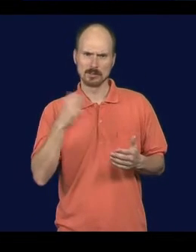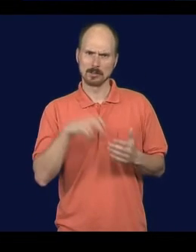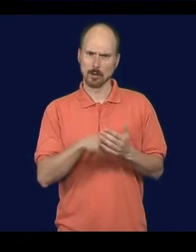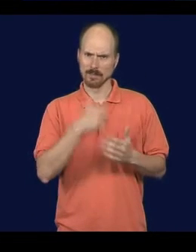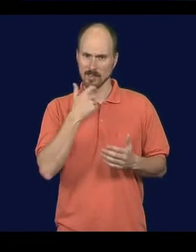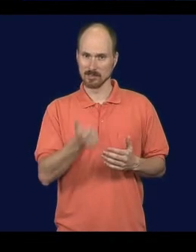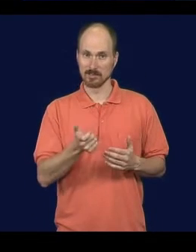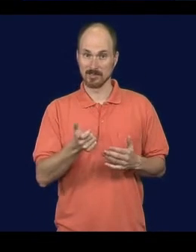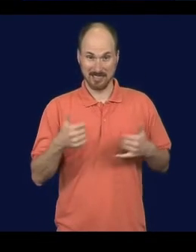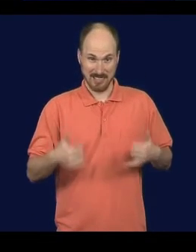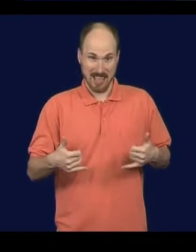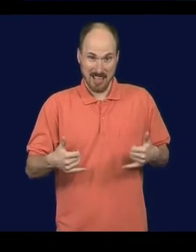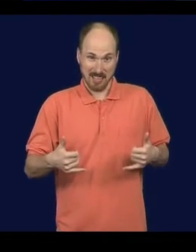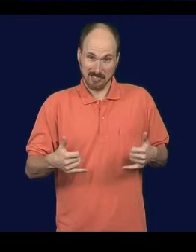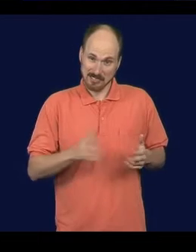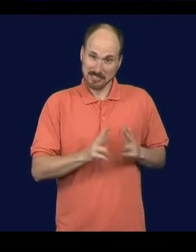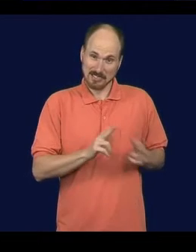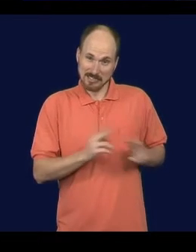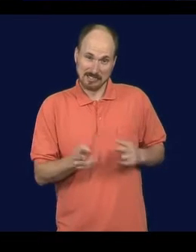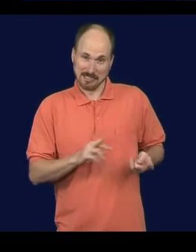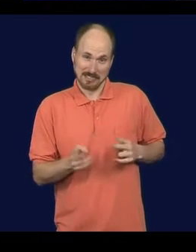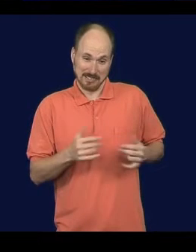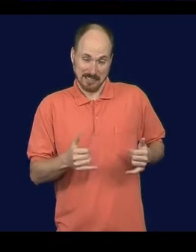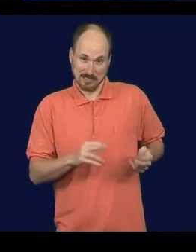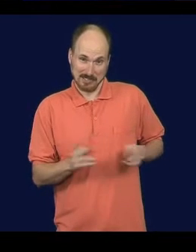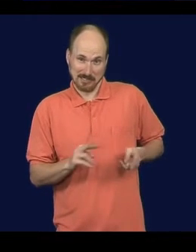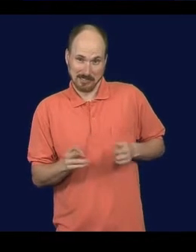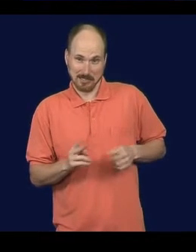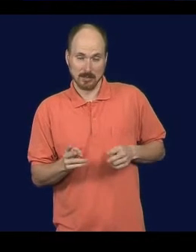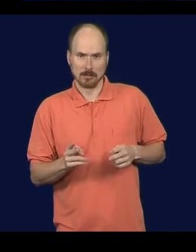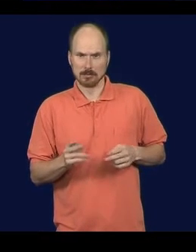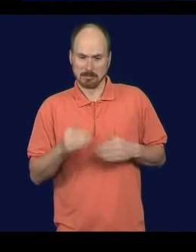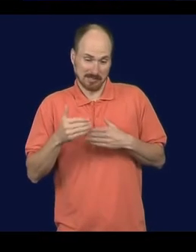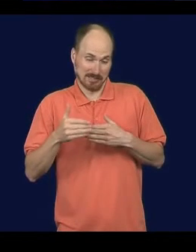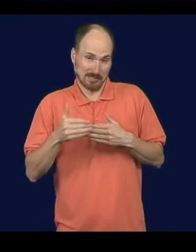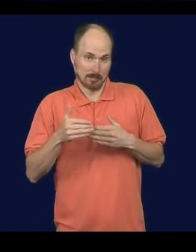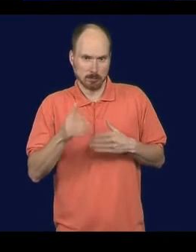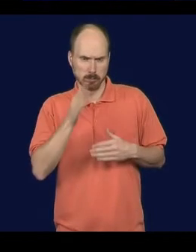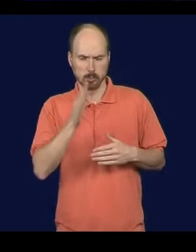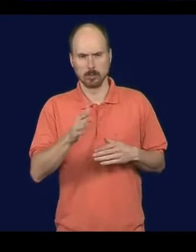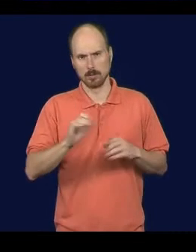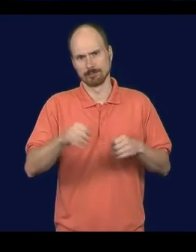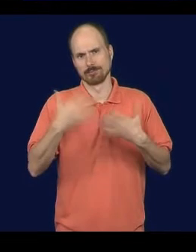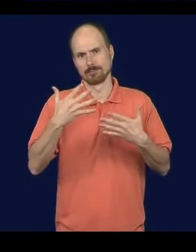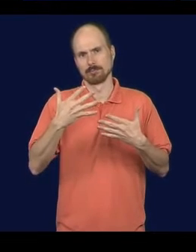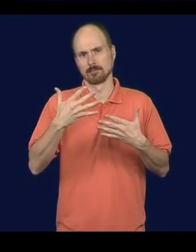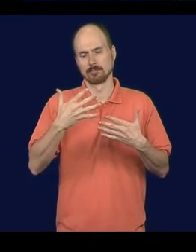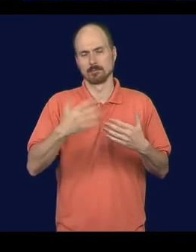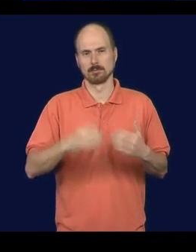předzpracování obrazu a odstranění šumu a zvýšení kontrastu. Dále